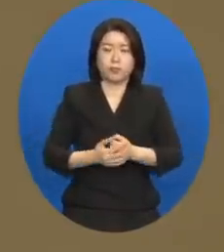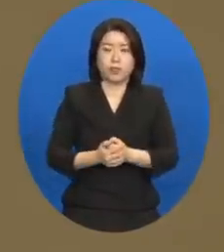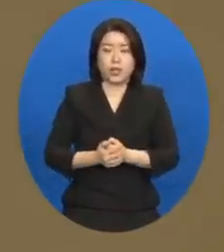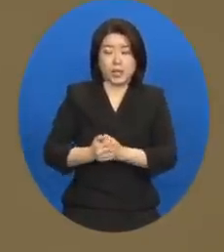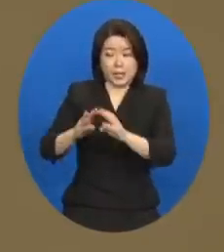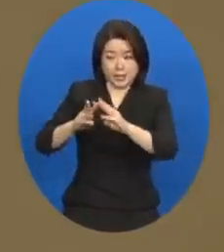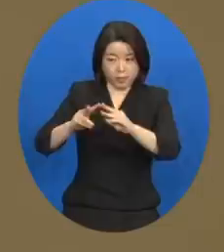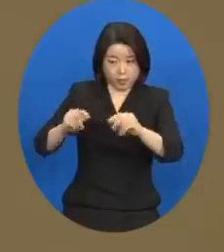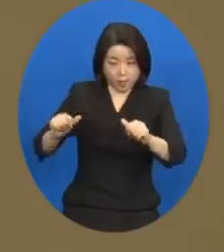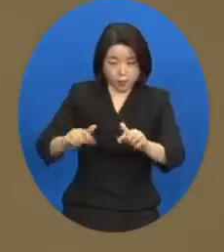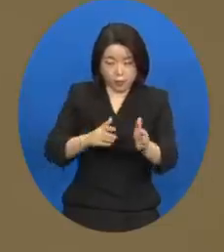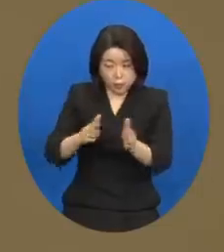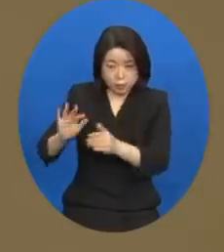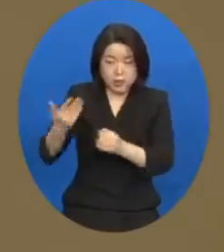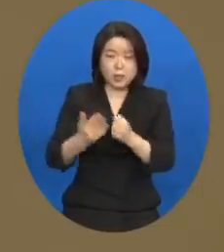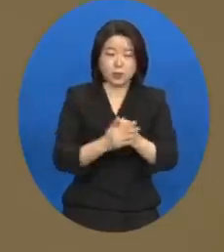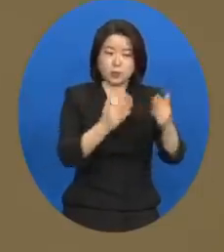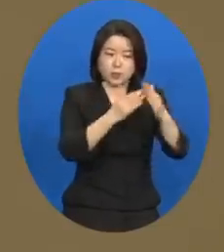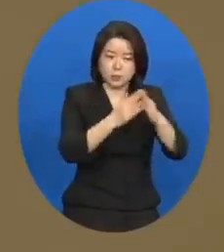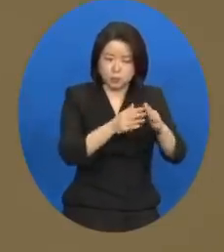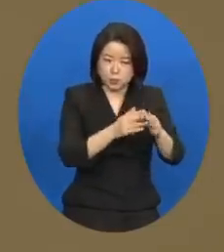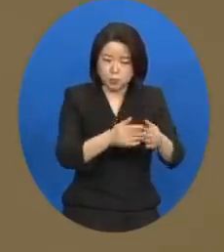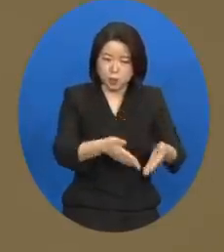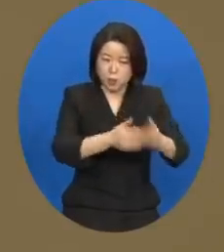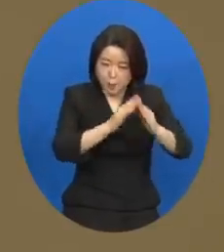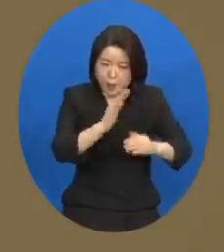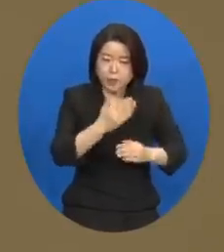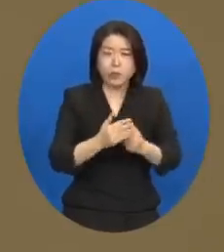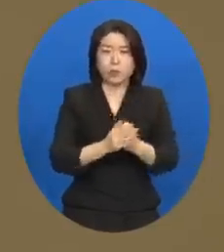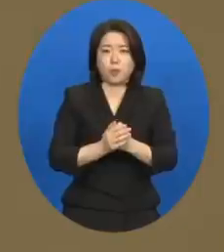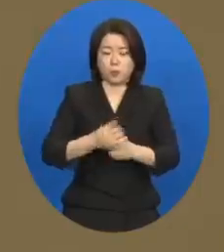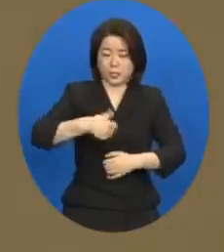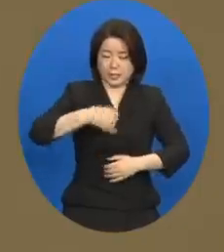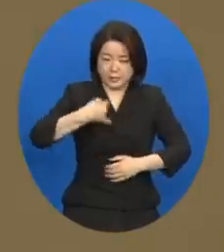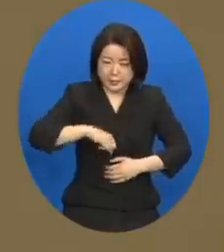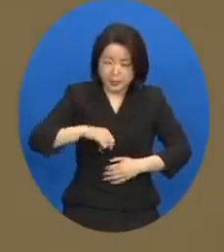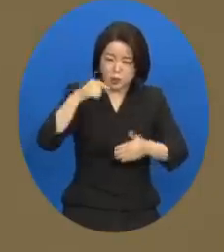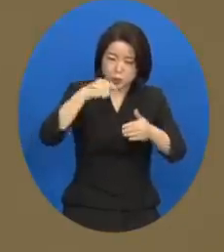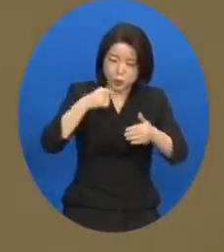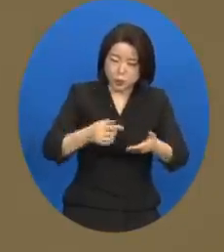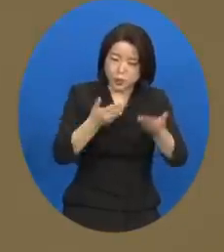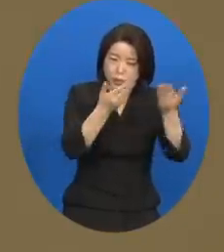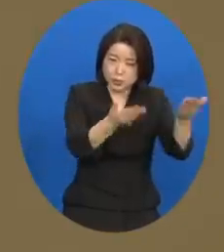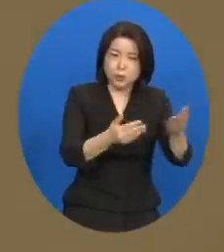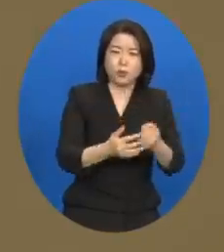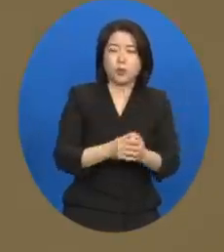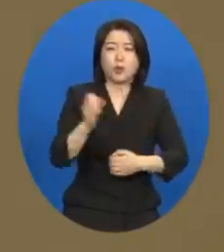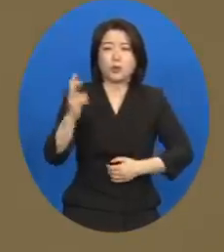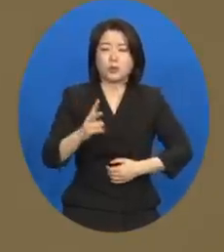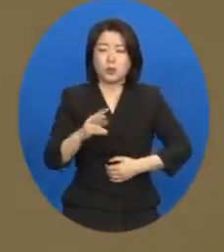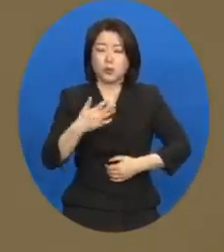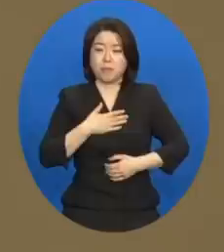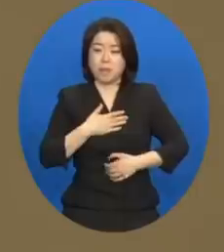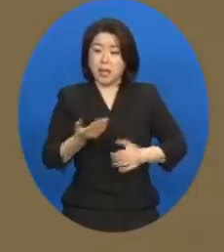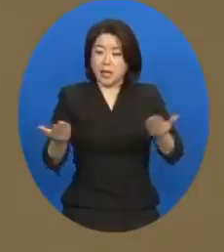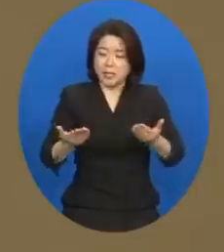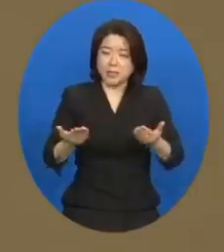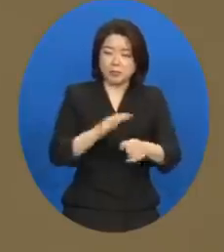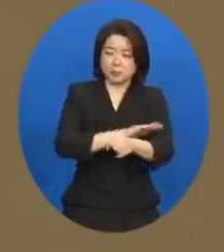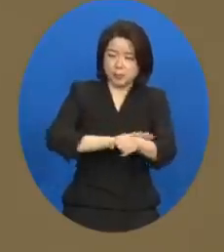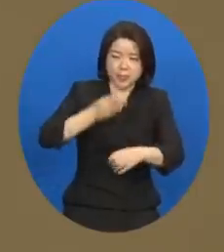땅도 마련해야 되고 집도 마련해야 되고 자녀들 교육도 시켜야 되고 그리고 하는 사업도 잘 돼야